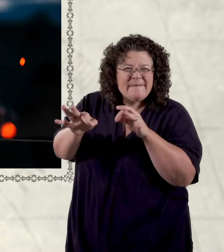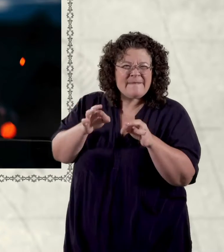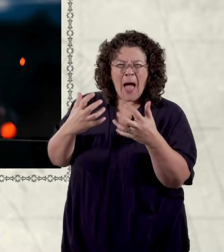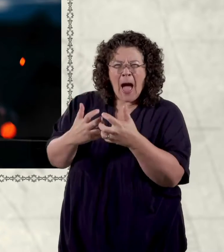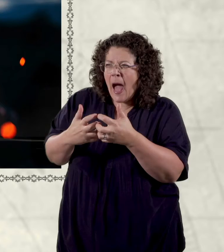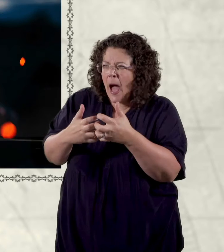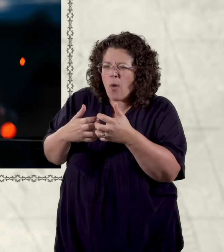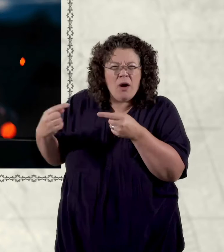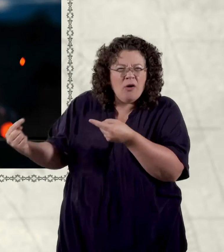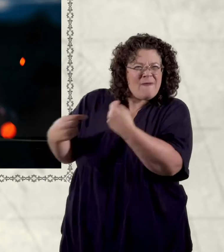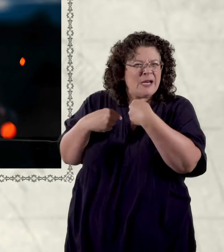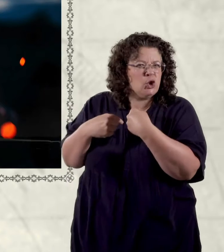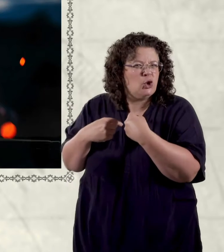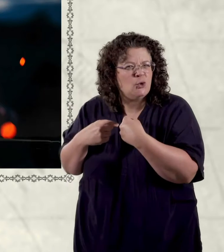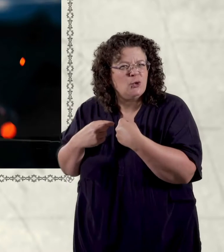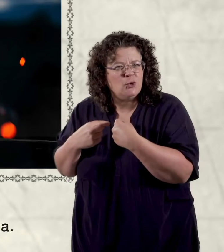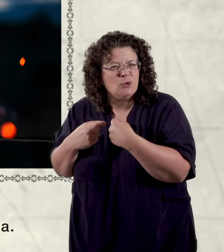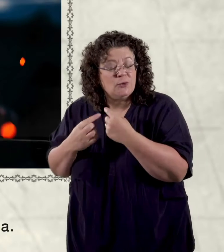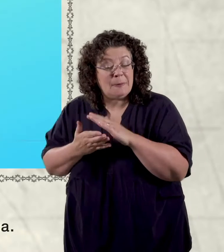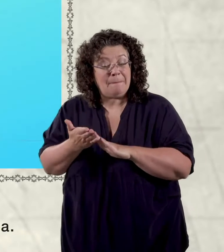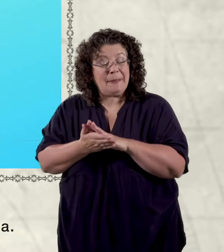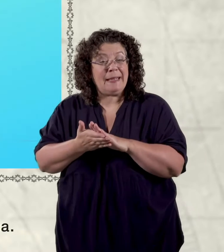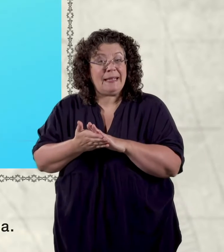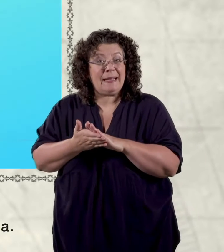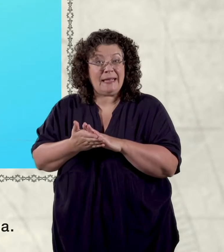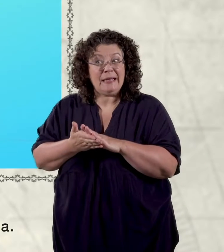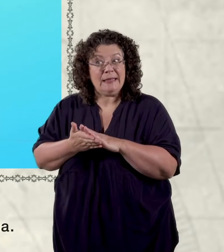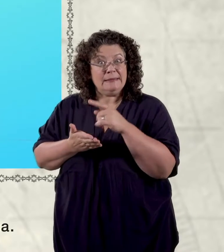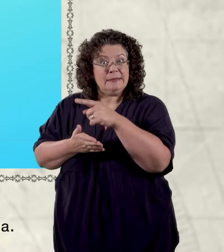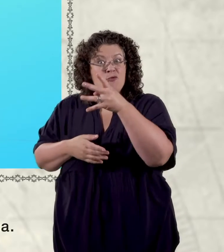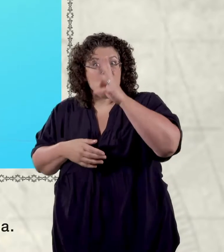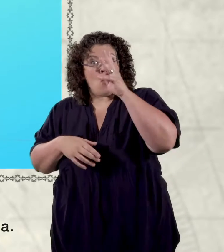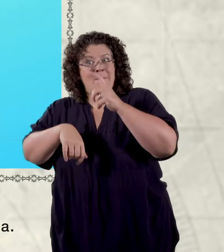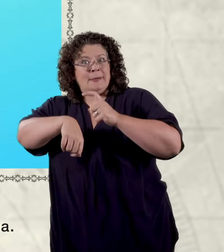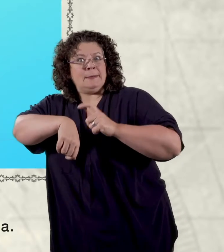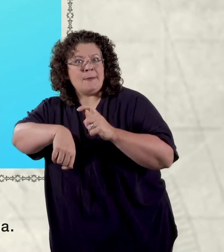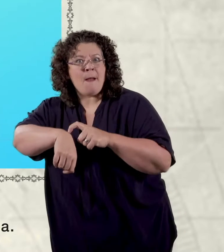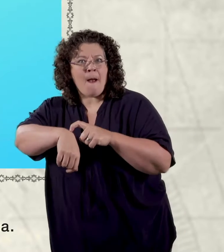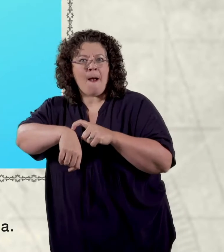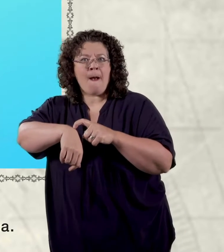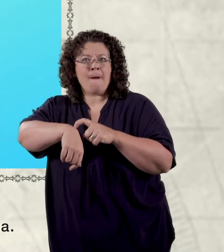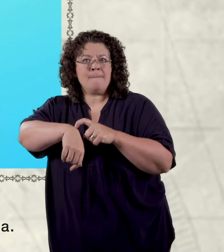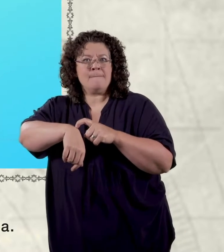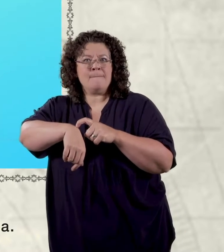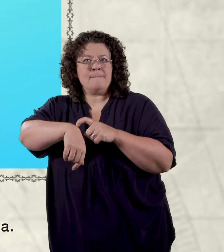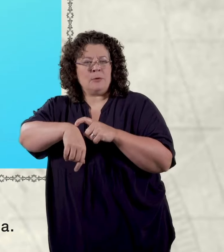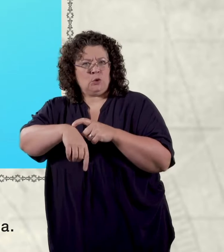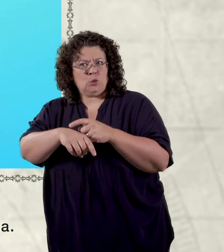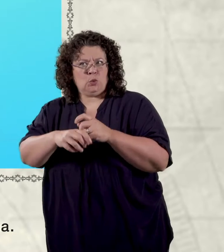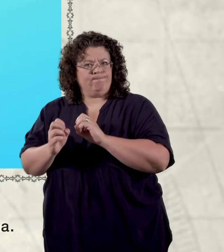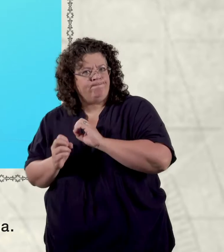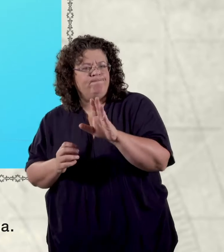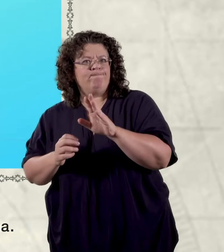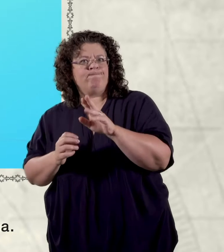a thrafod a cynllunio. Amser iddyn nhw yrru negesydd yr holl ffordd i'r fyddin